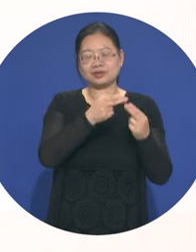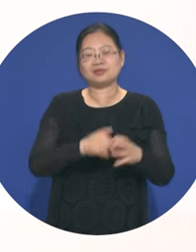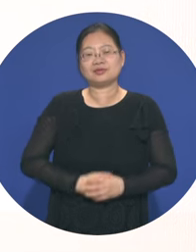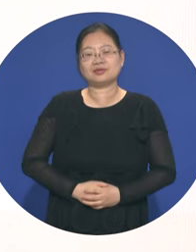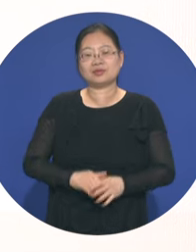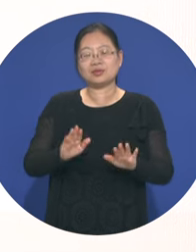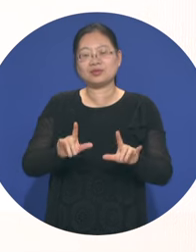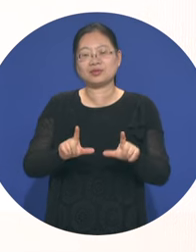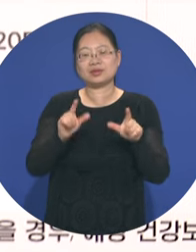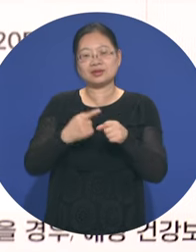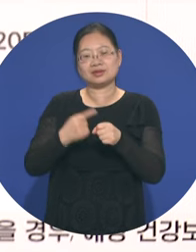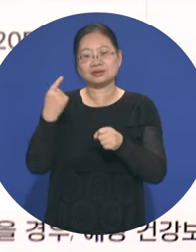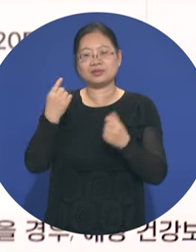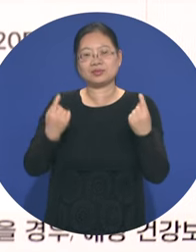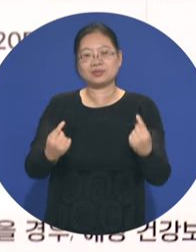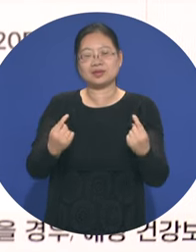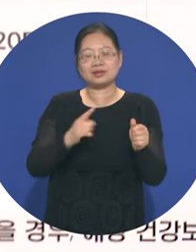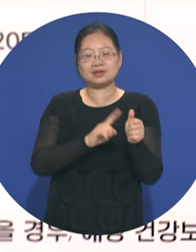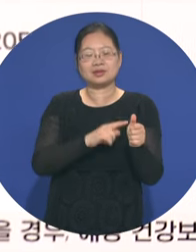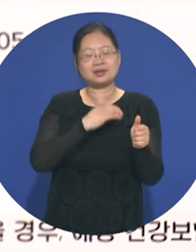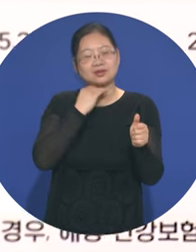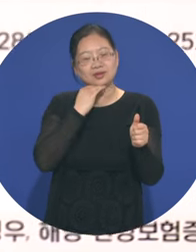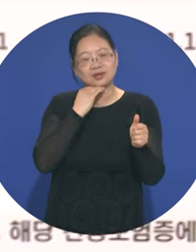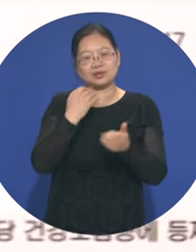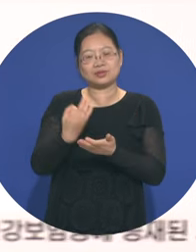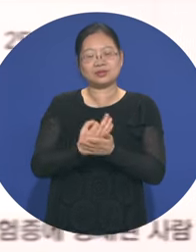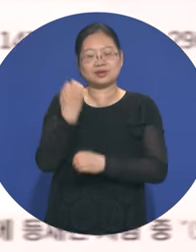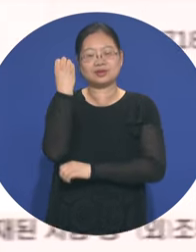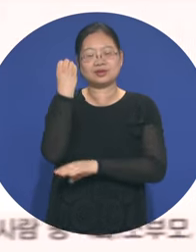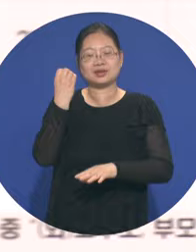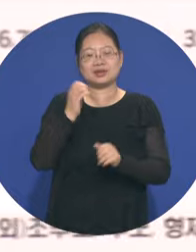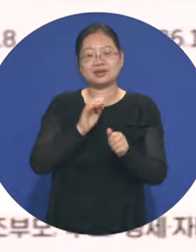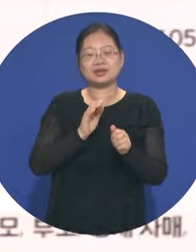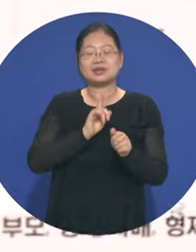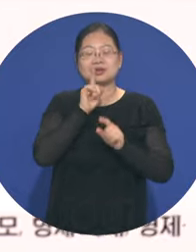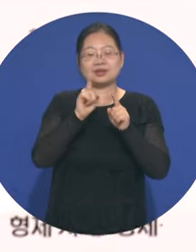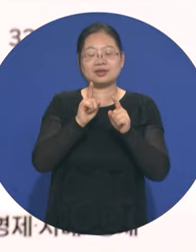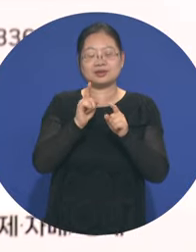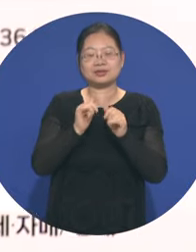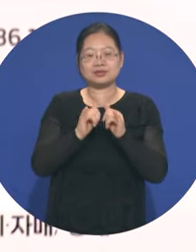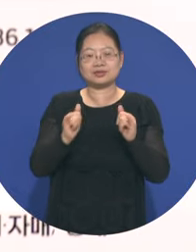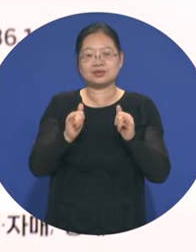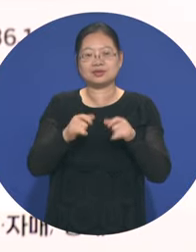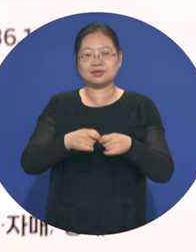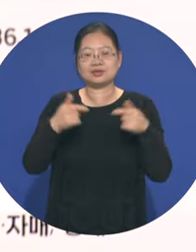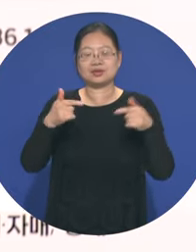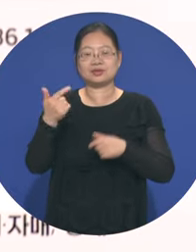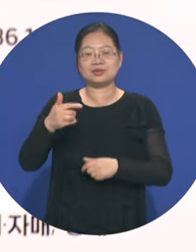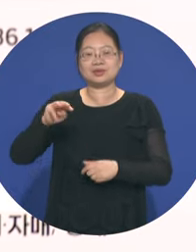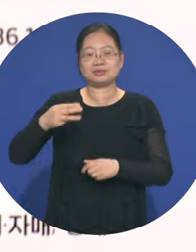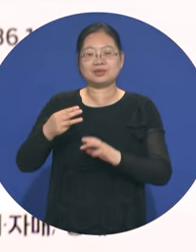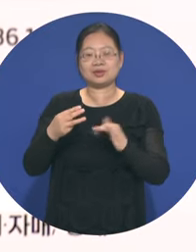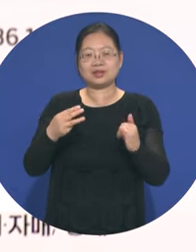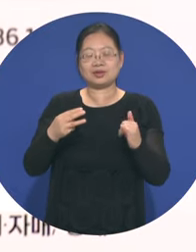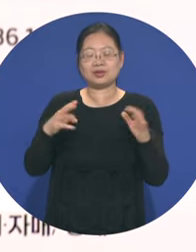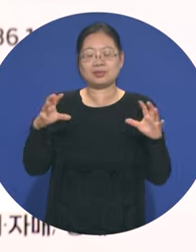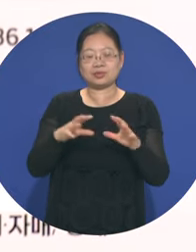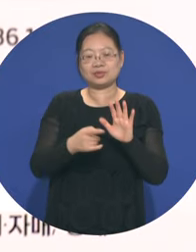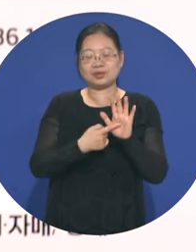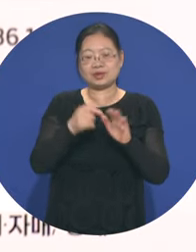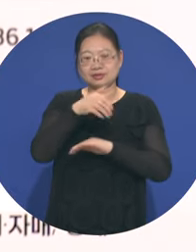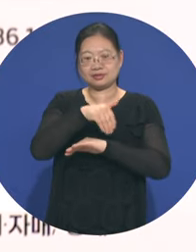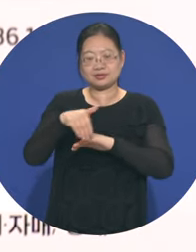추가 적립됩니다 올해는 지난해보다 대상 연령과 소득 기준 지원 인원을 확대해 6300명